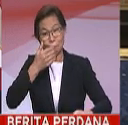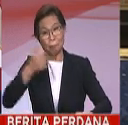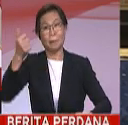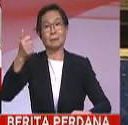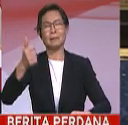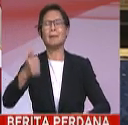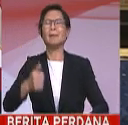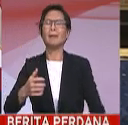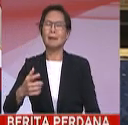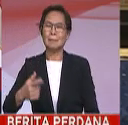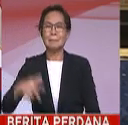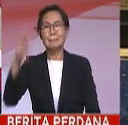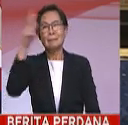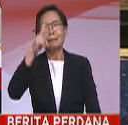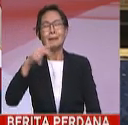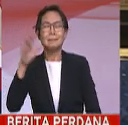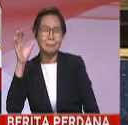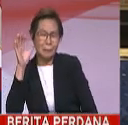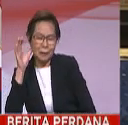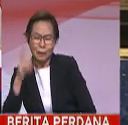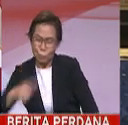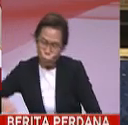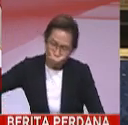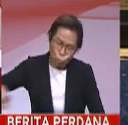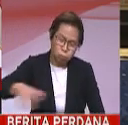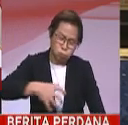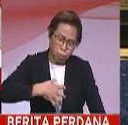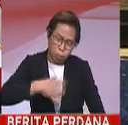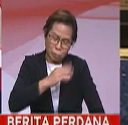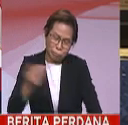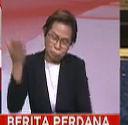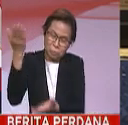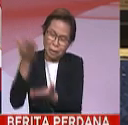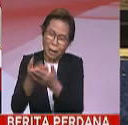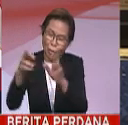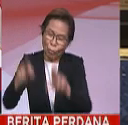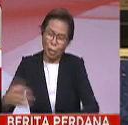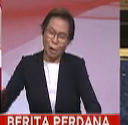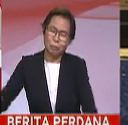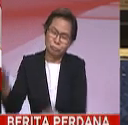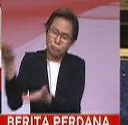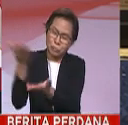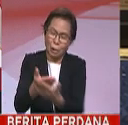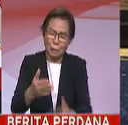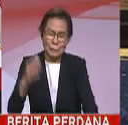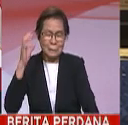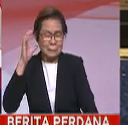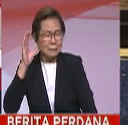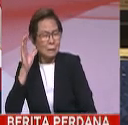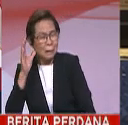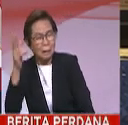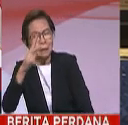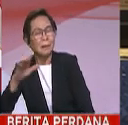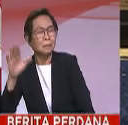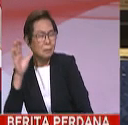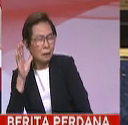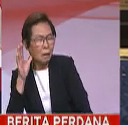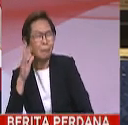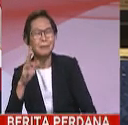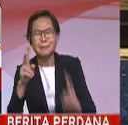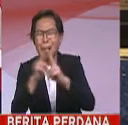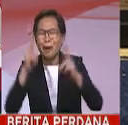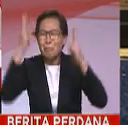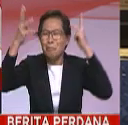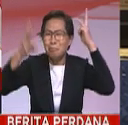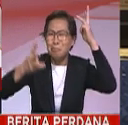Kerajaan mendengar keluhan dan cadangan daripada rakyat seluruhnya yang amat bimbang dengan perkembangan